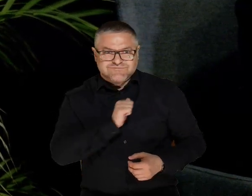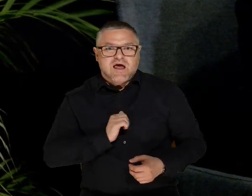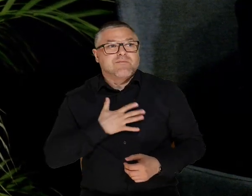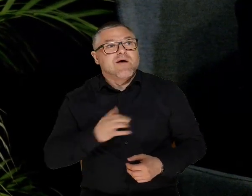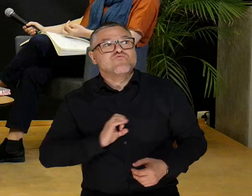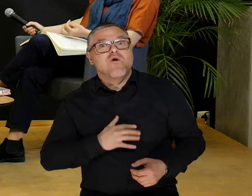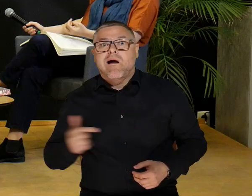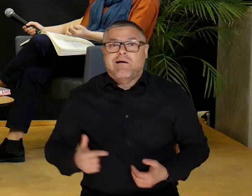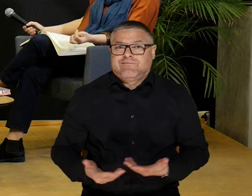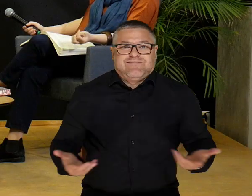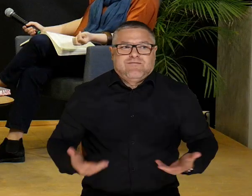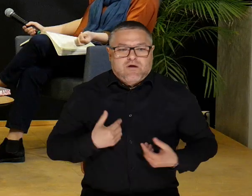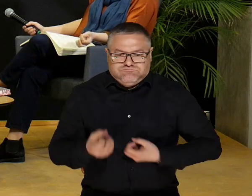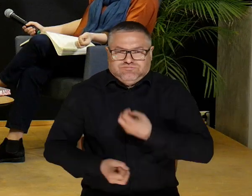interesu